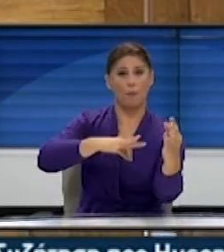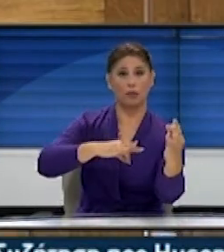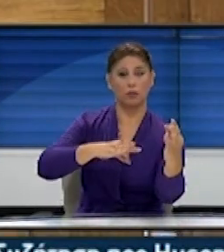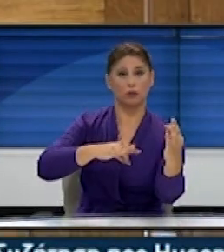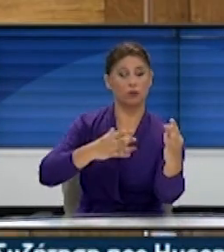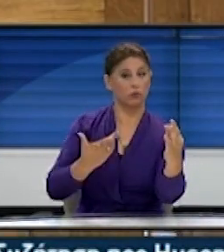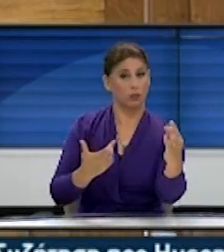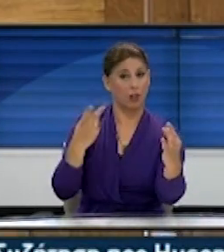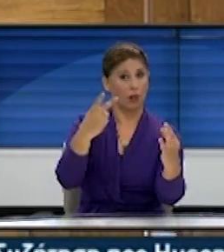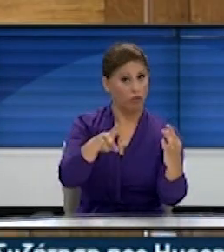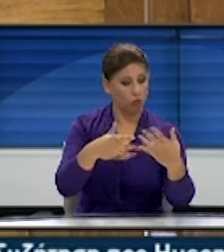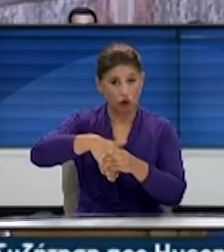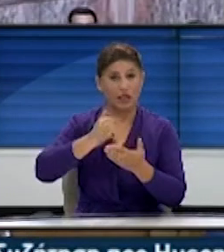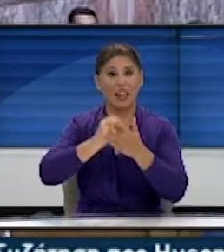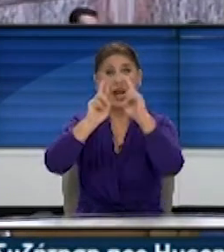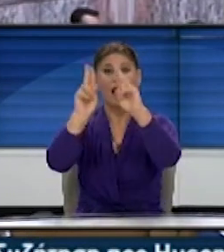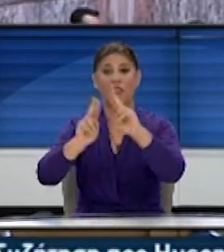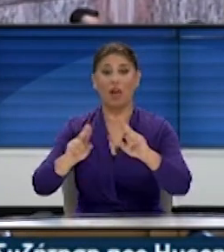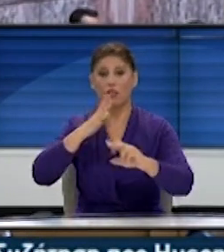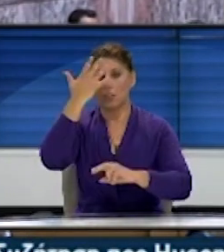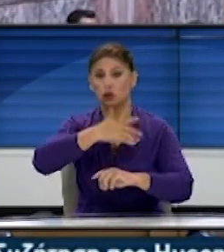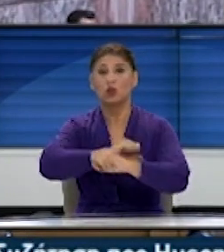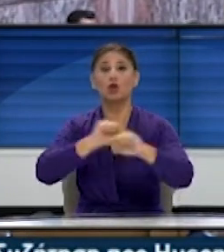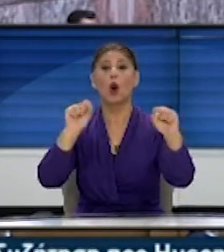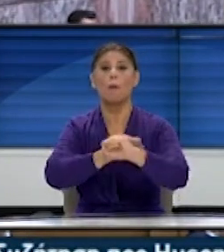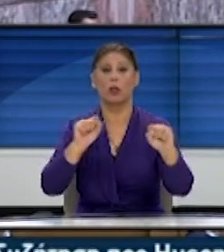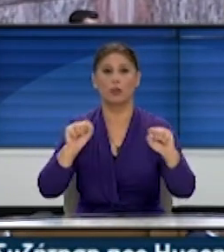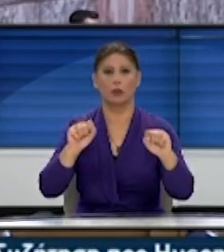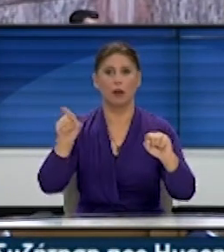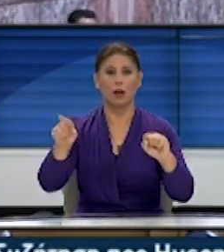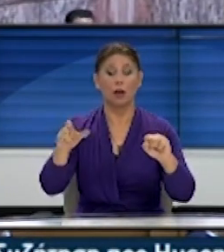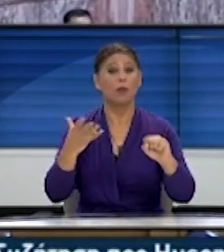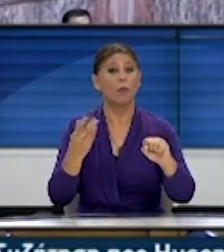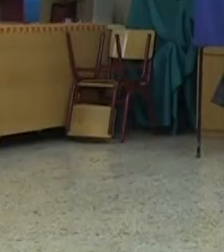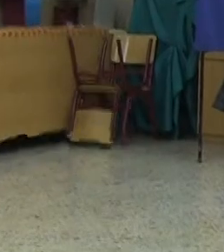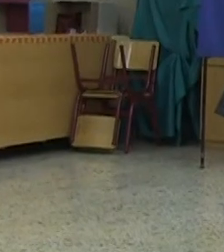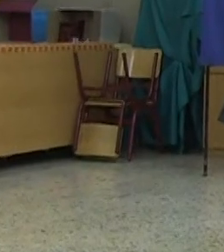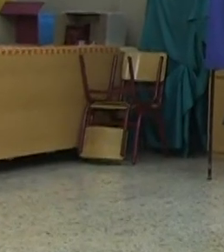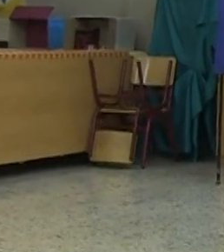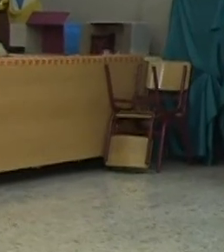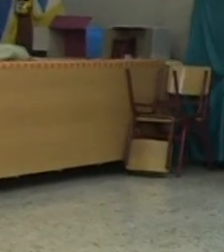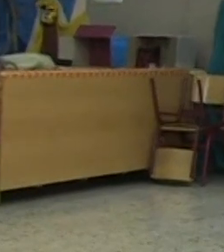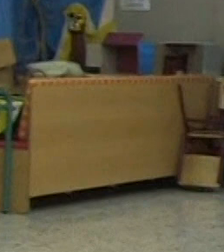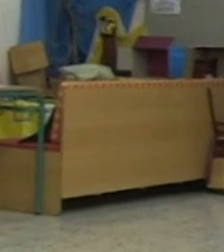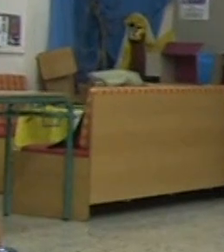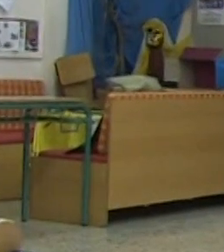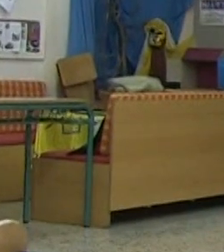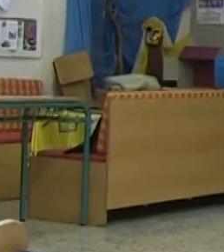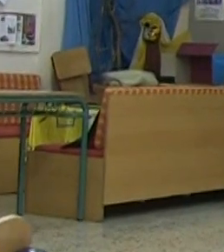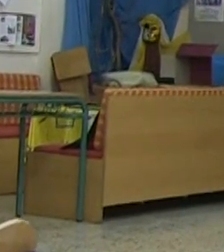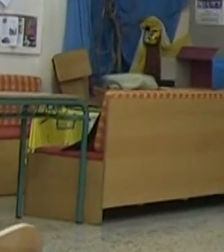Πάρα πολύ. Και δείχνει ότι οι